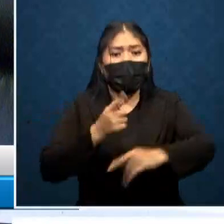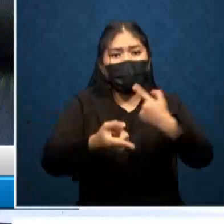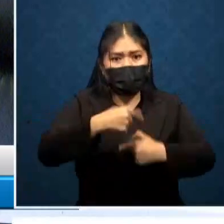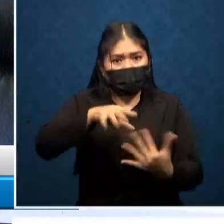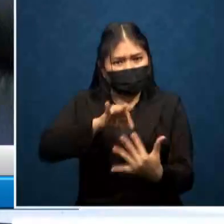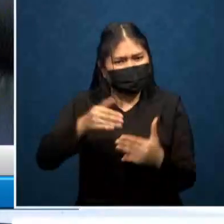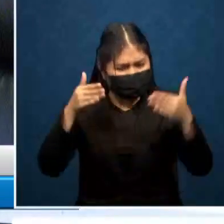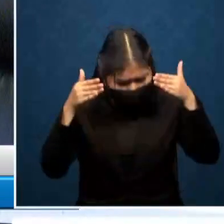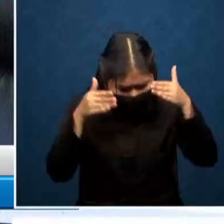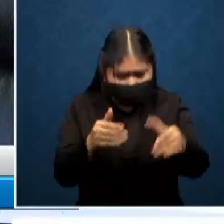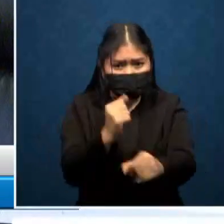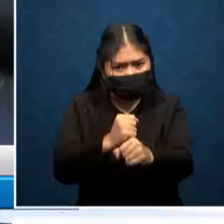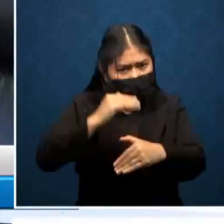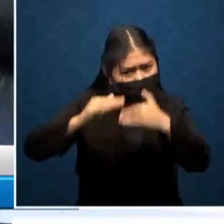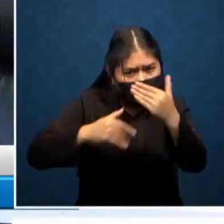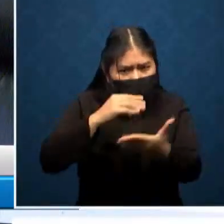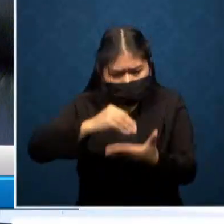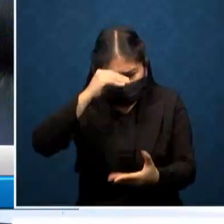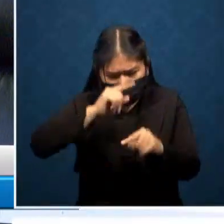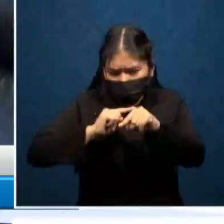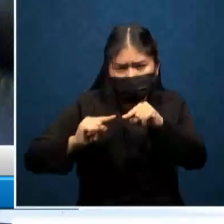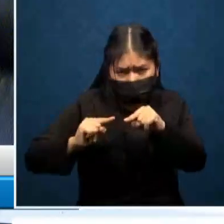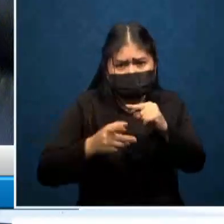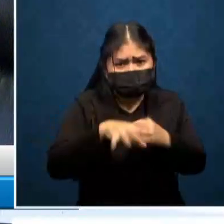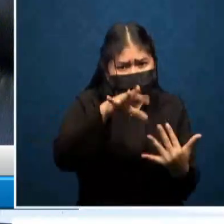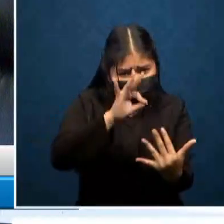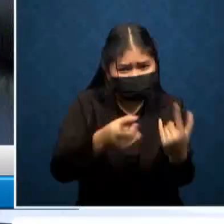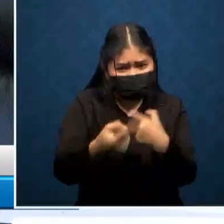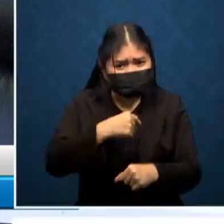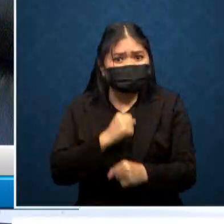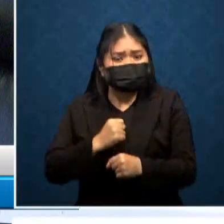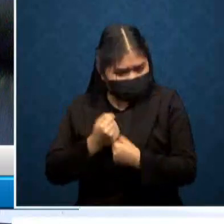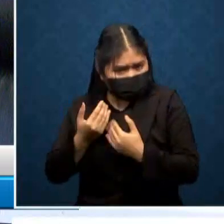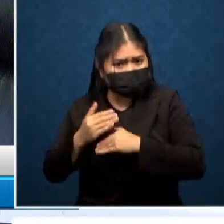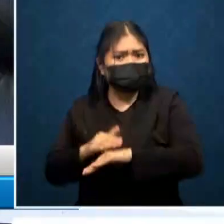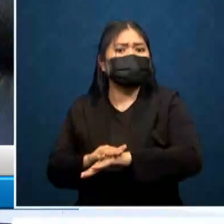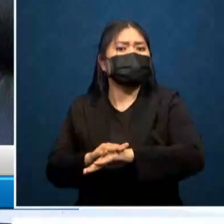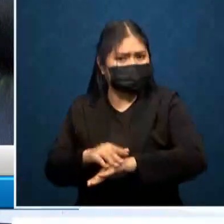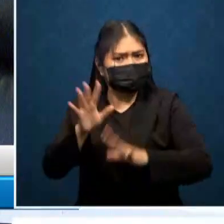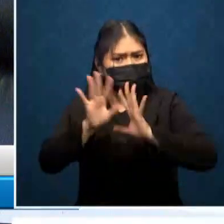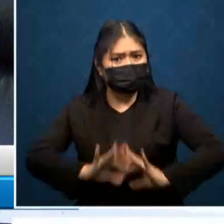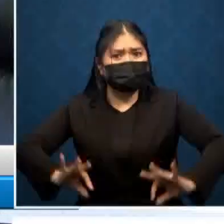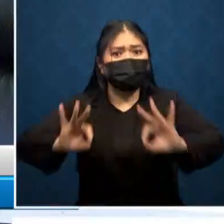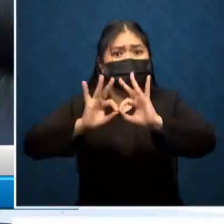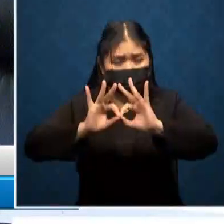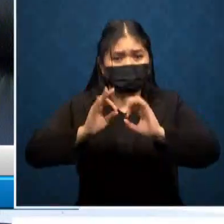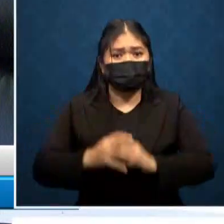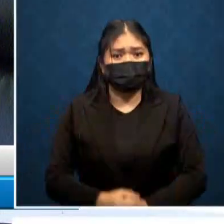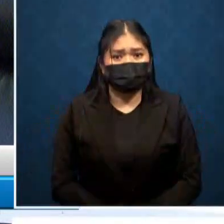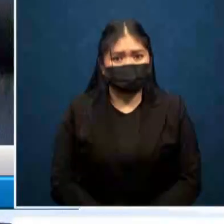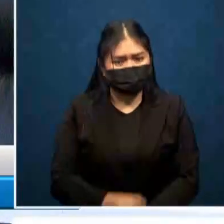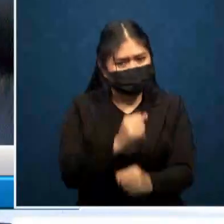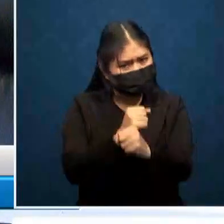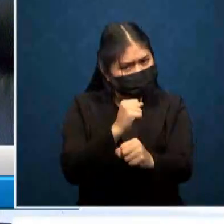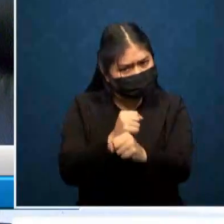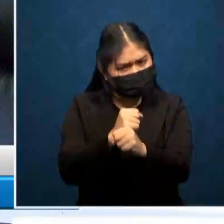งาน เพื่อพัฒนาการศึกษานะตรงนี้ถือว่าเป็นส่วนสำคัญนะครับท่านประธานครับที่จะทำง